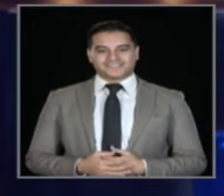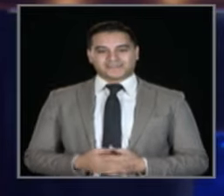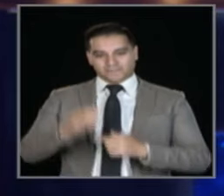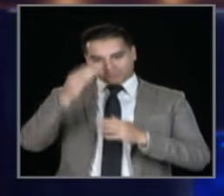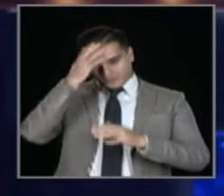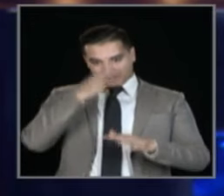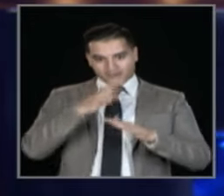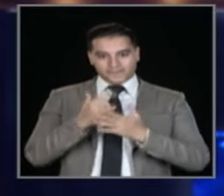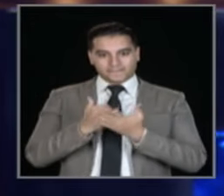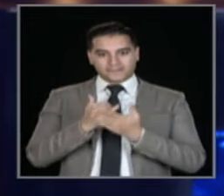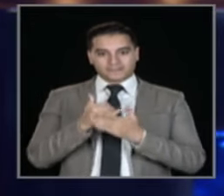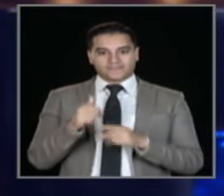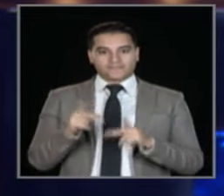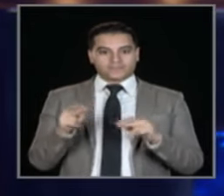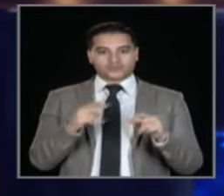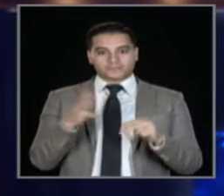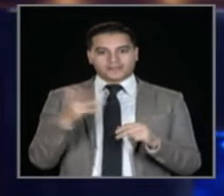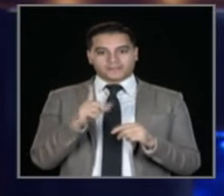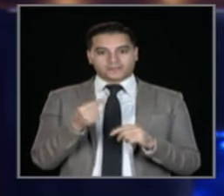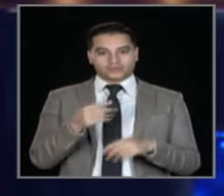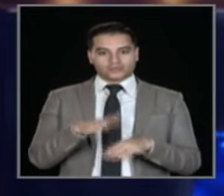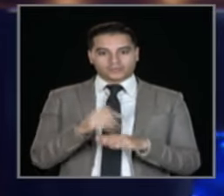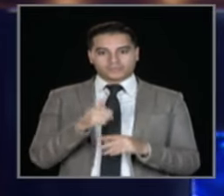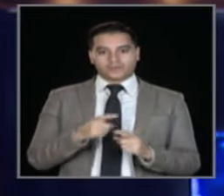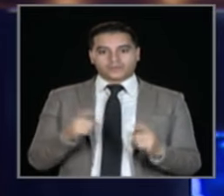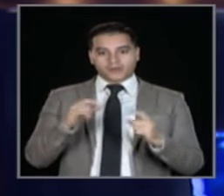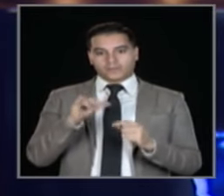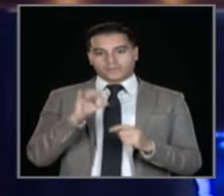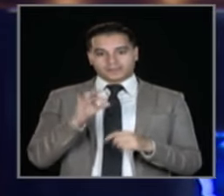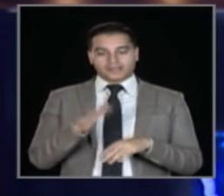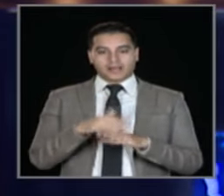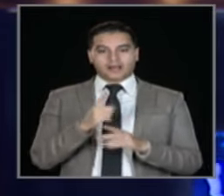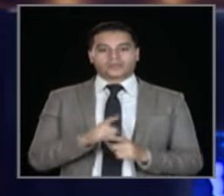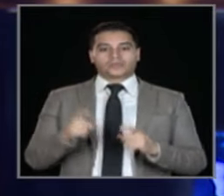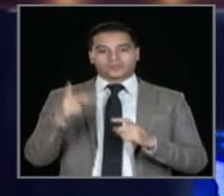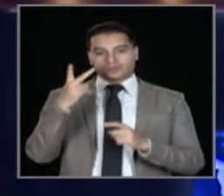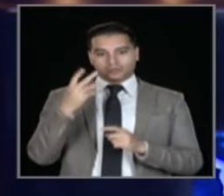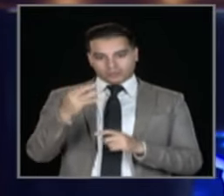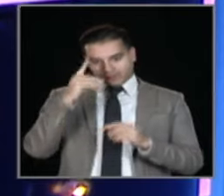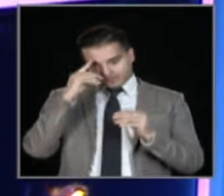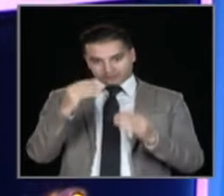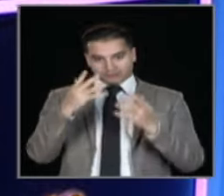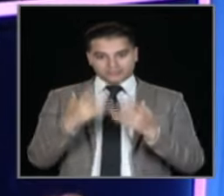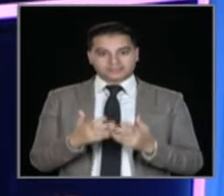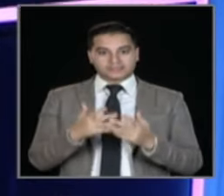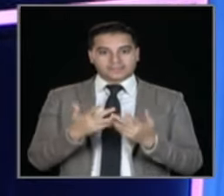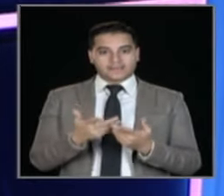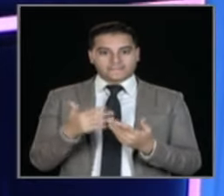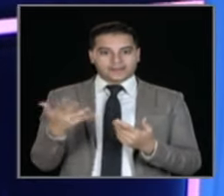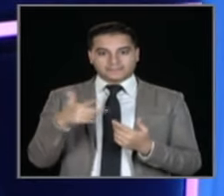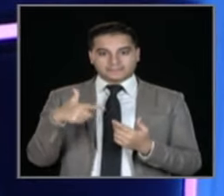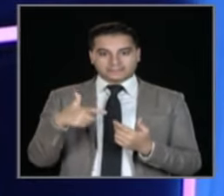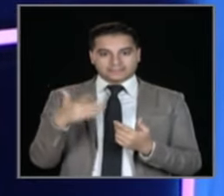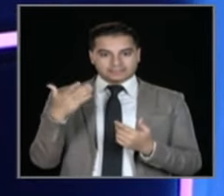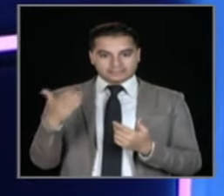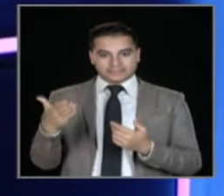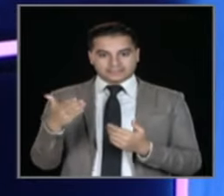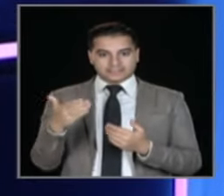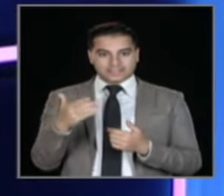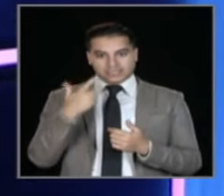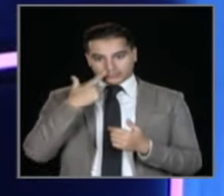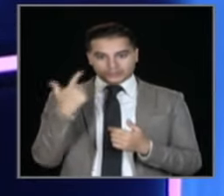عبقرية المدارس الموسم ال 15 ومباراة مهمة في دور ال 32، وأفكركم بالنتيجة: 60 متفوقين